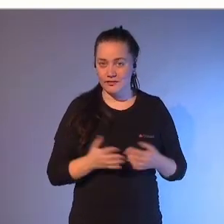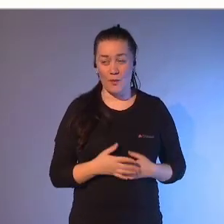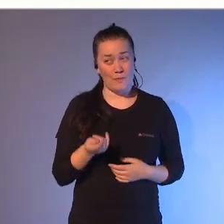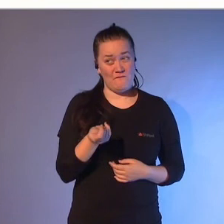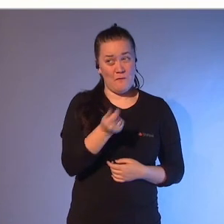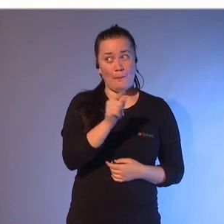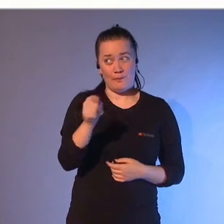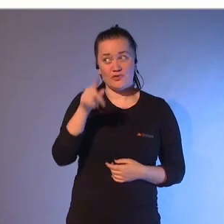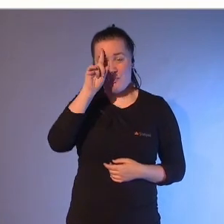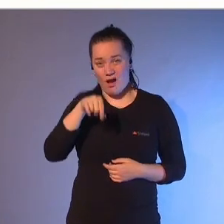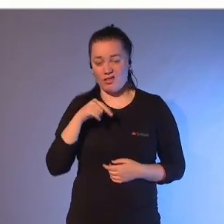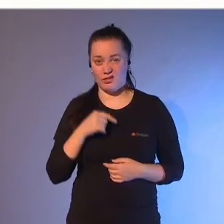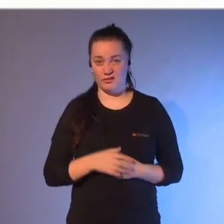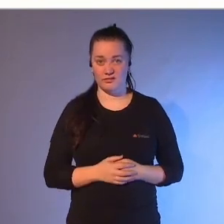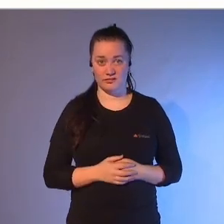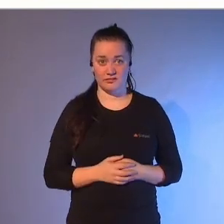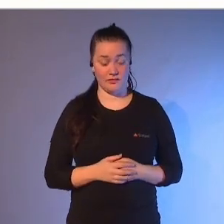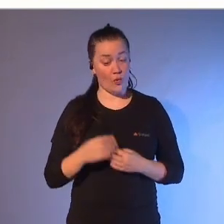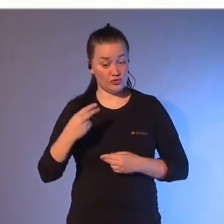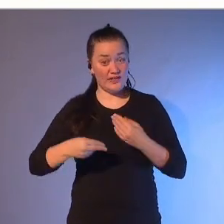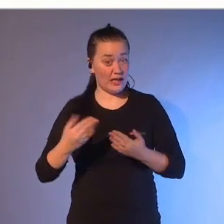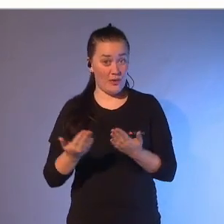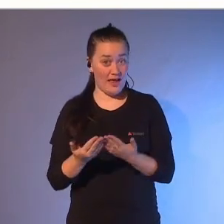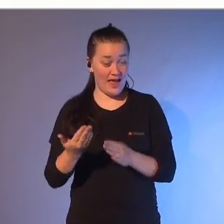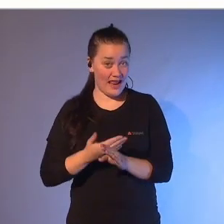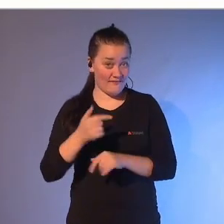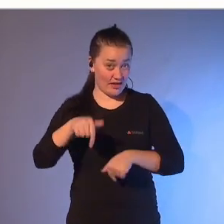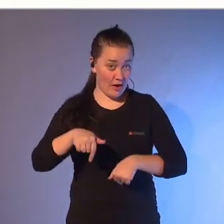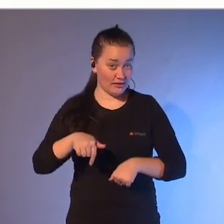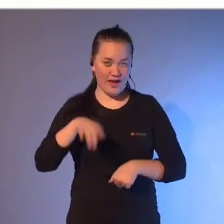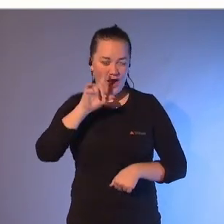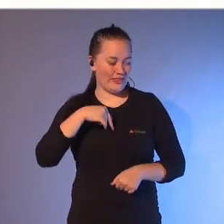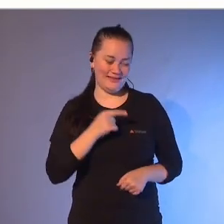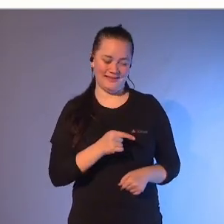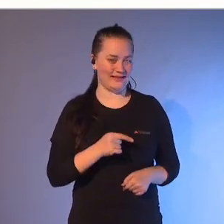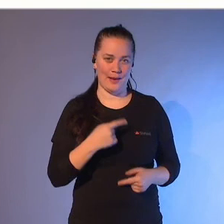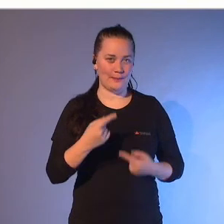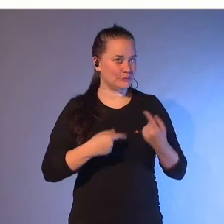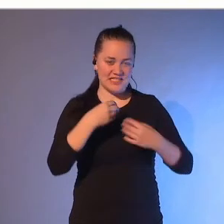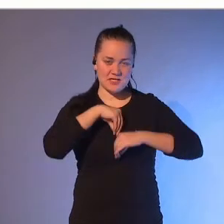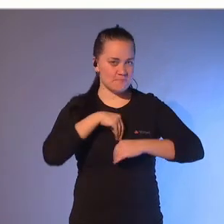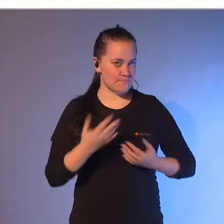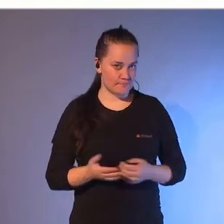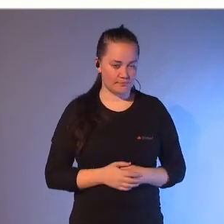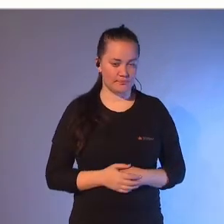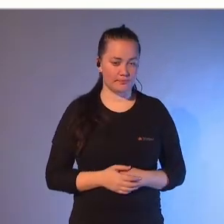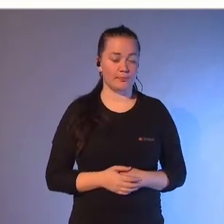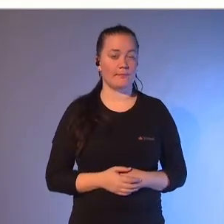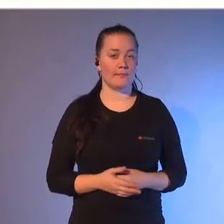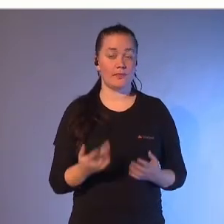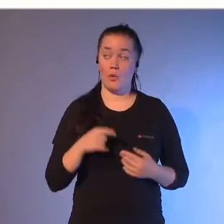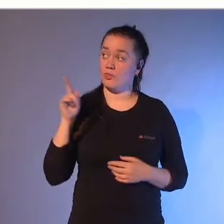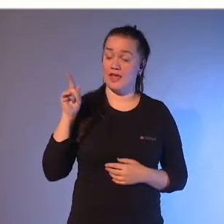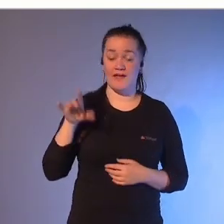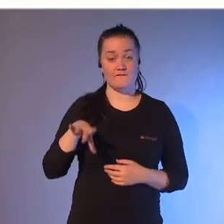færreste av til og med videregående elever i dag. For den samme studien gjorde jo det her